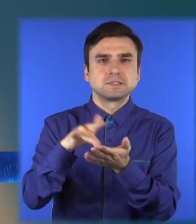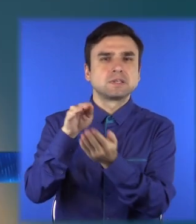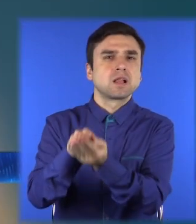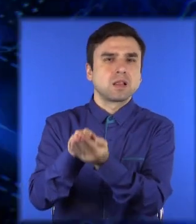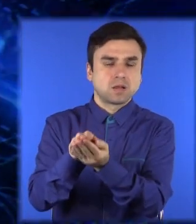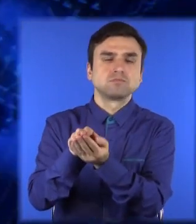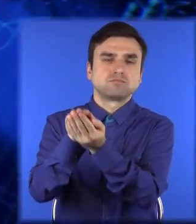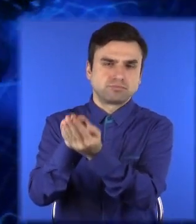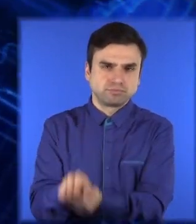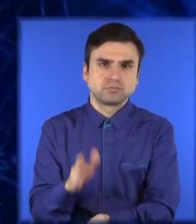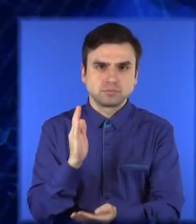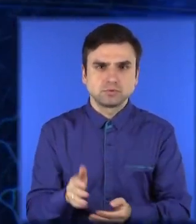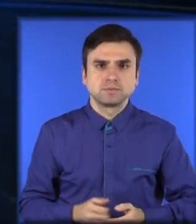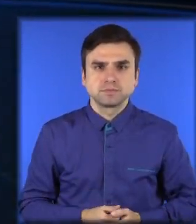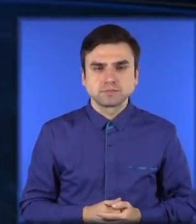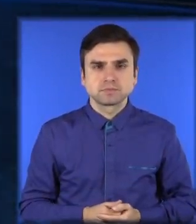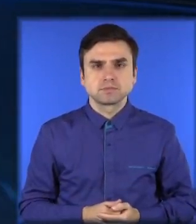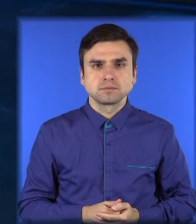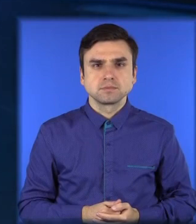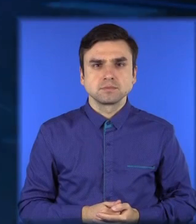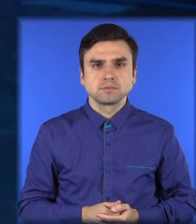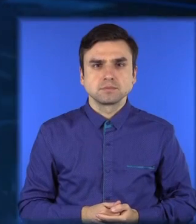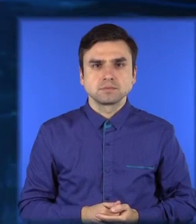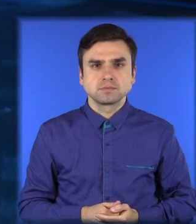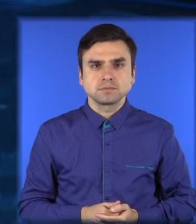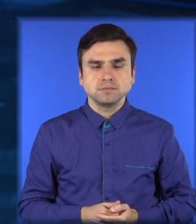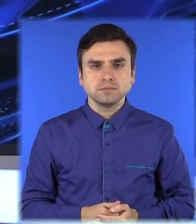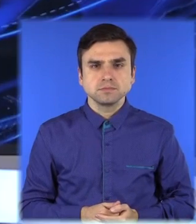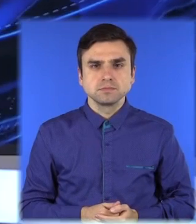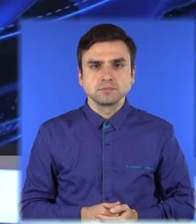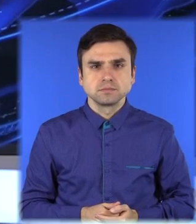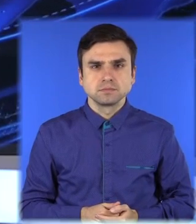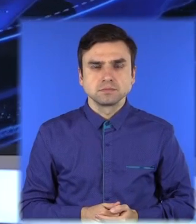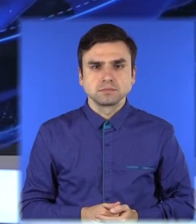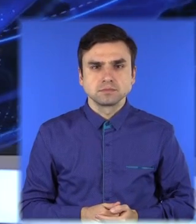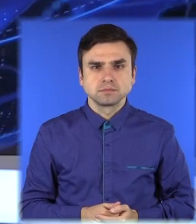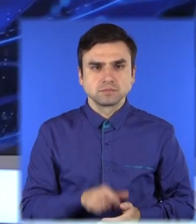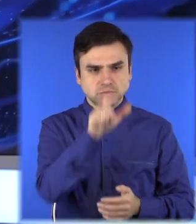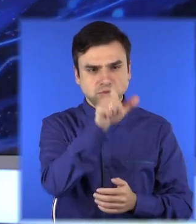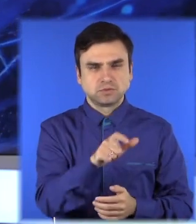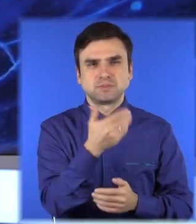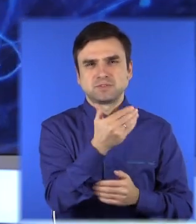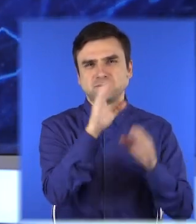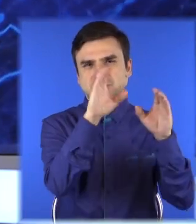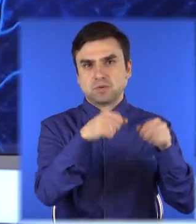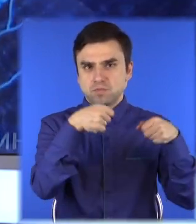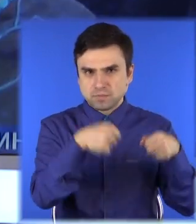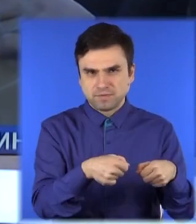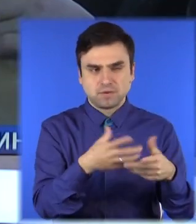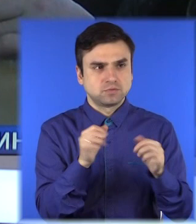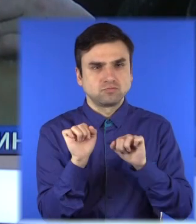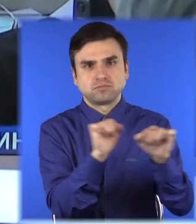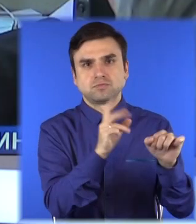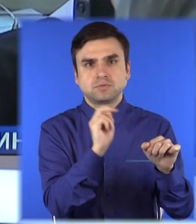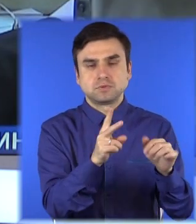кладовища. Права людини та їх захист. Ці темі